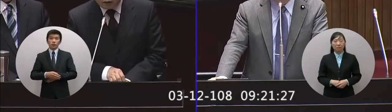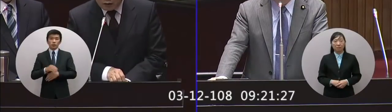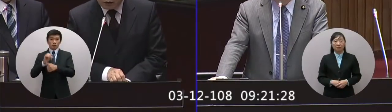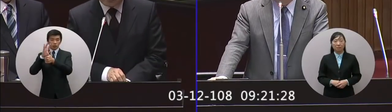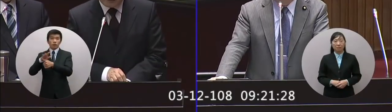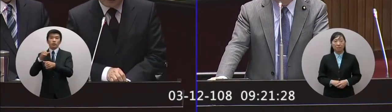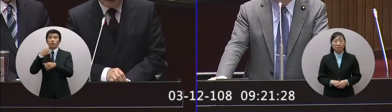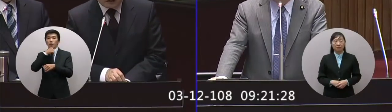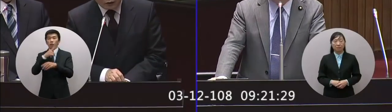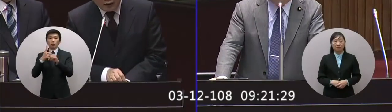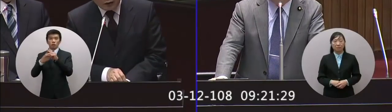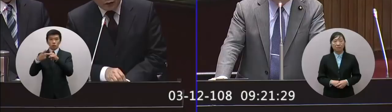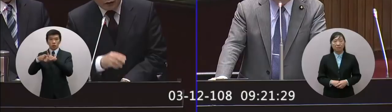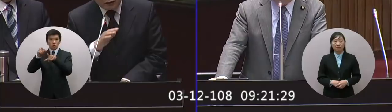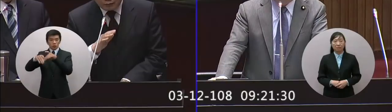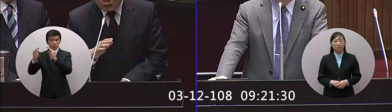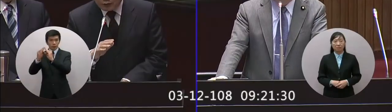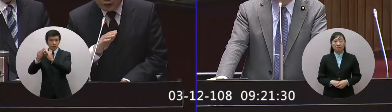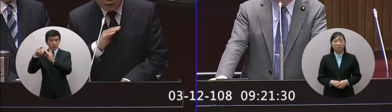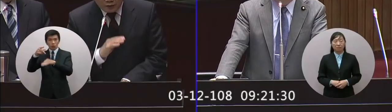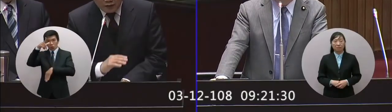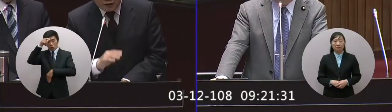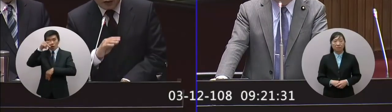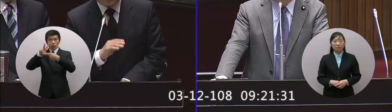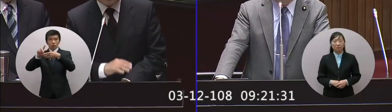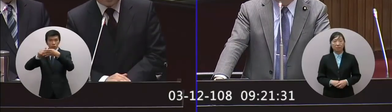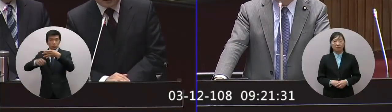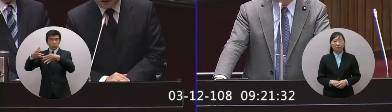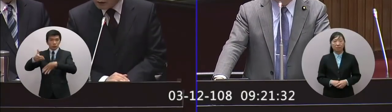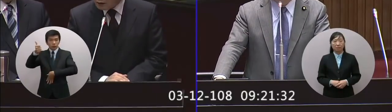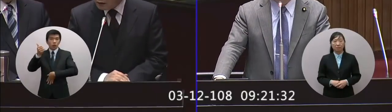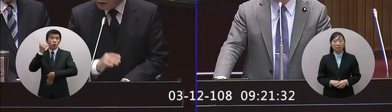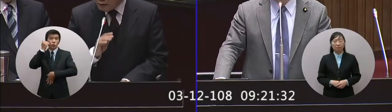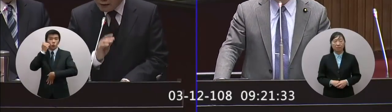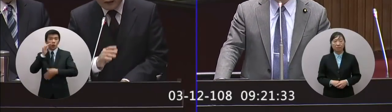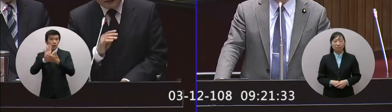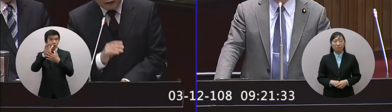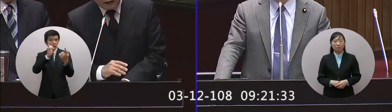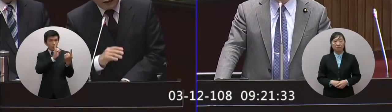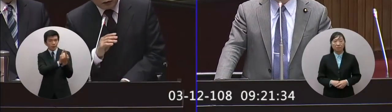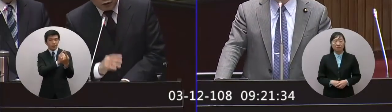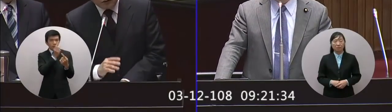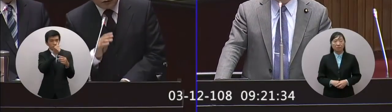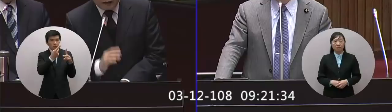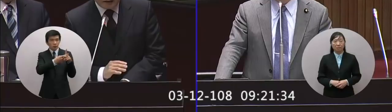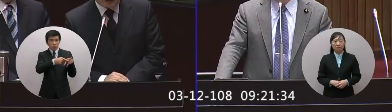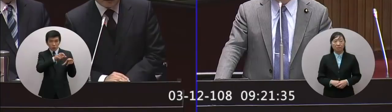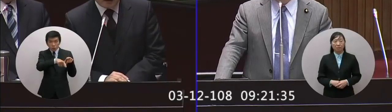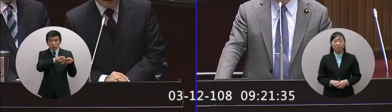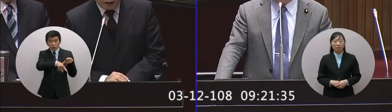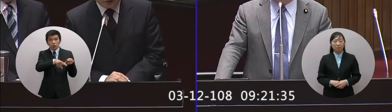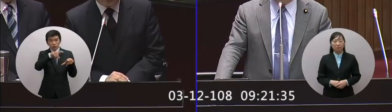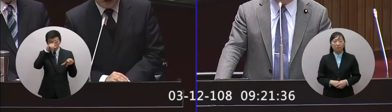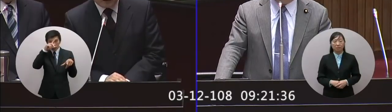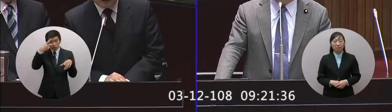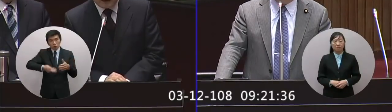业的黄董事长啊，未来对资本额比较小的这个中小企业，应该去加强融资、加强辅